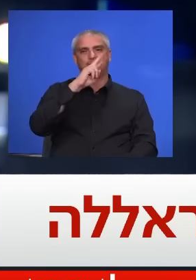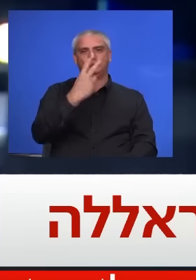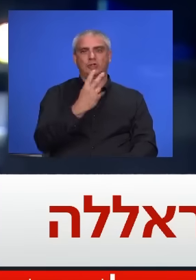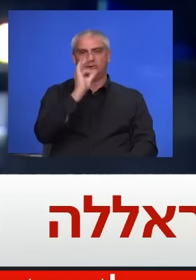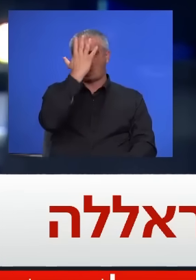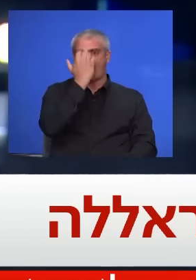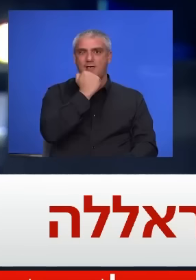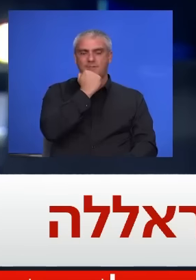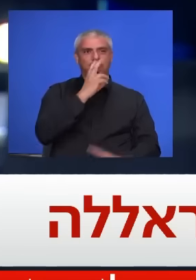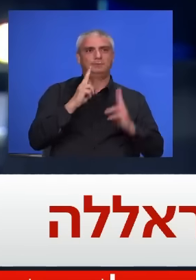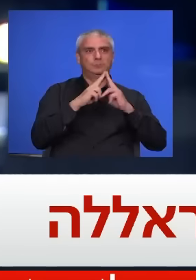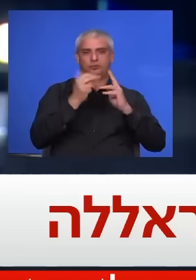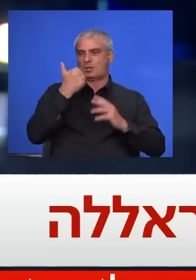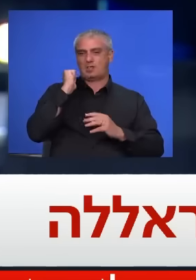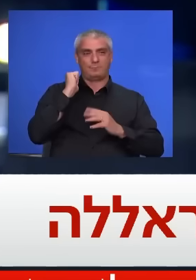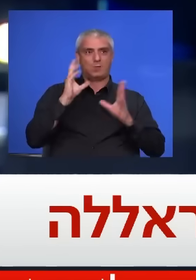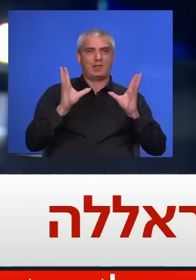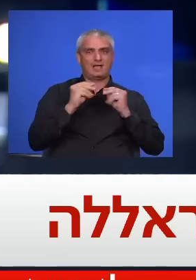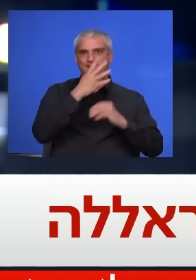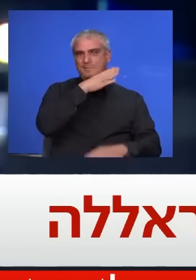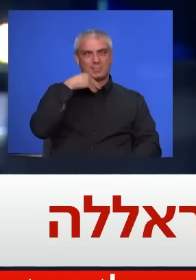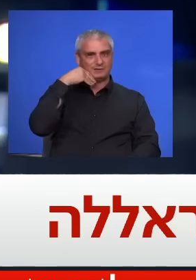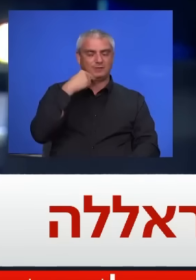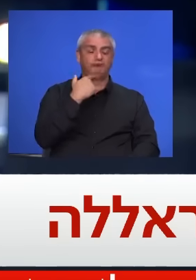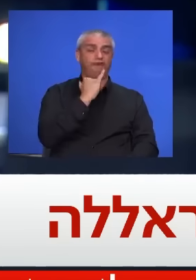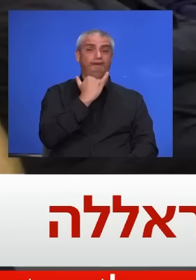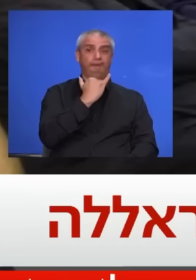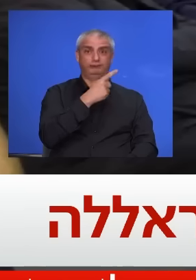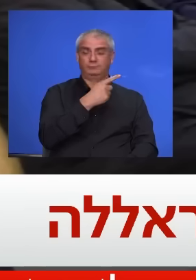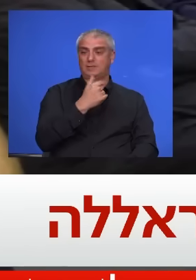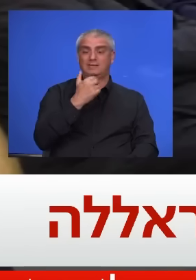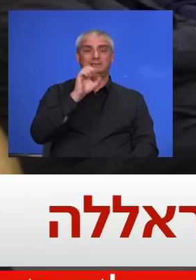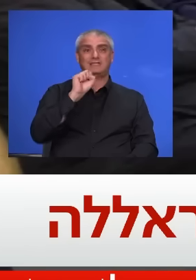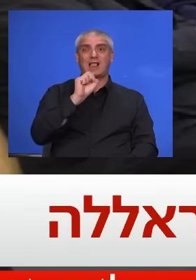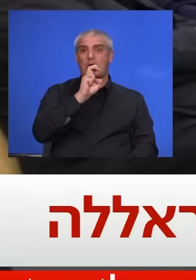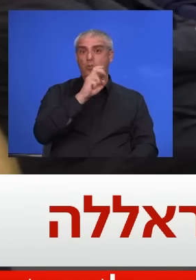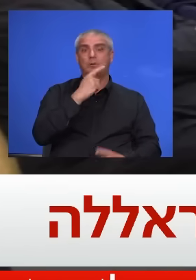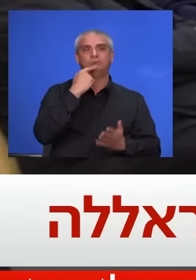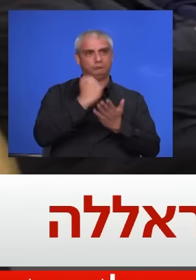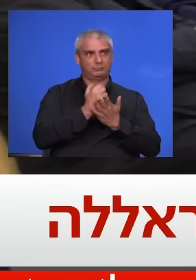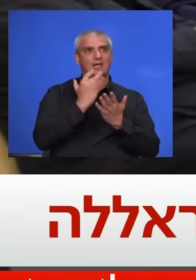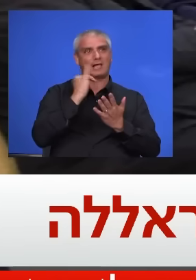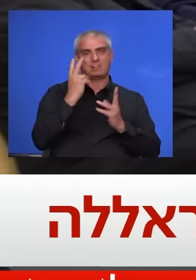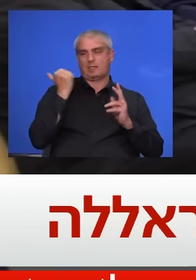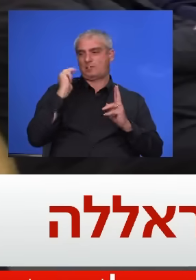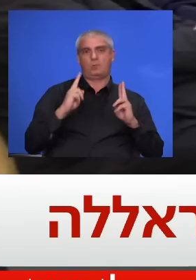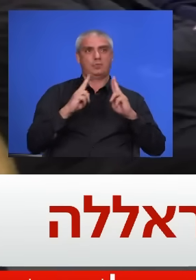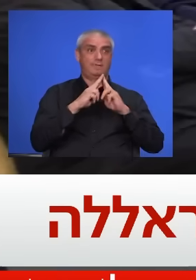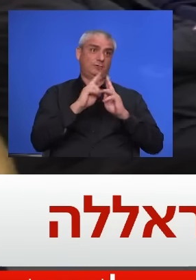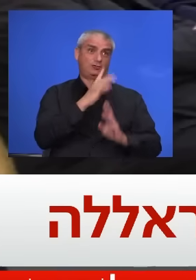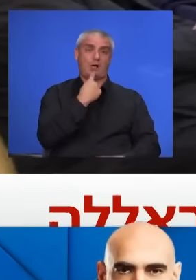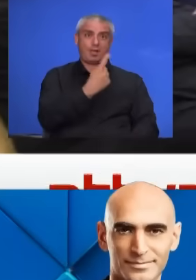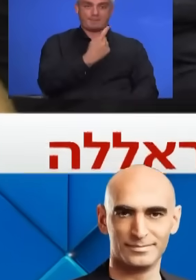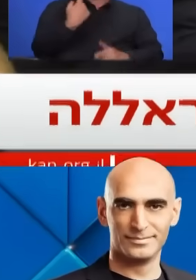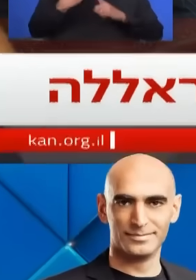שלו אתמול עם נסראללה. נכון, אז קודם כל סלאח אל-ערורי מאשר שהפגישה הייתה אתמול לדבריו, ועד עכשיו לא ידענו